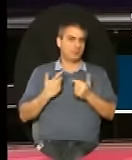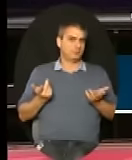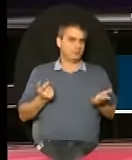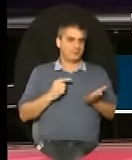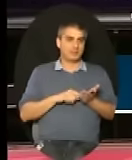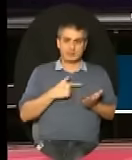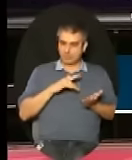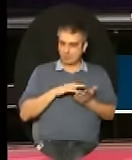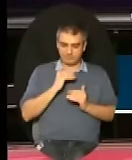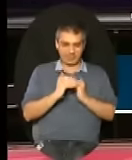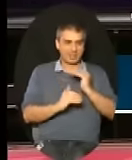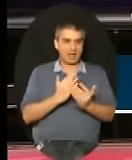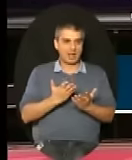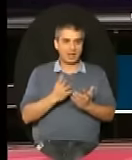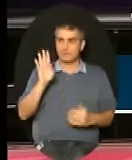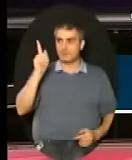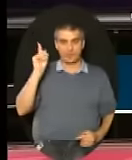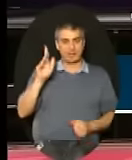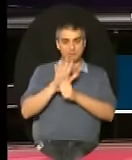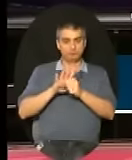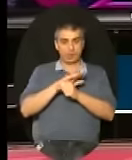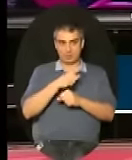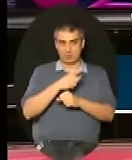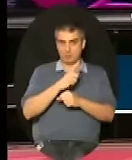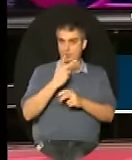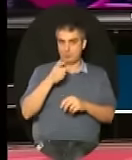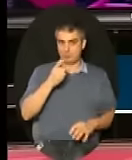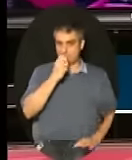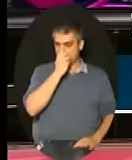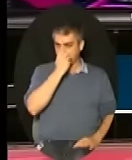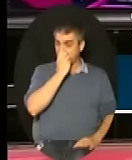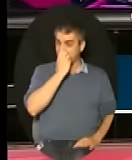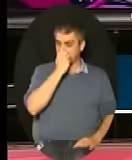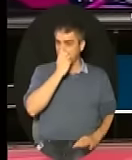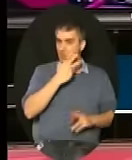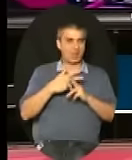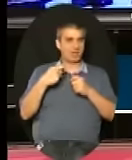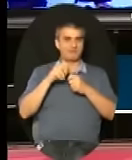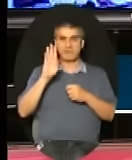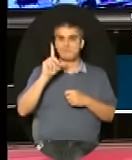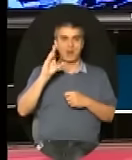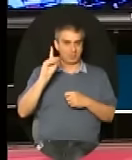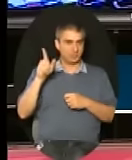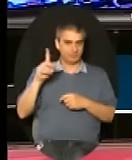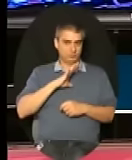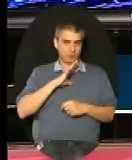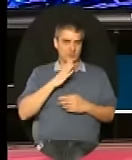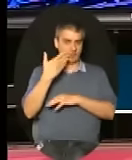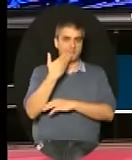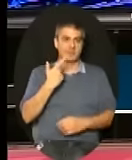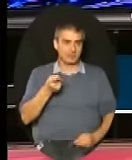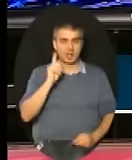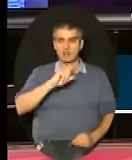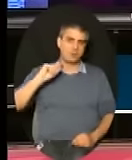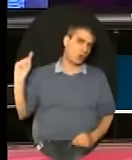ומאחר ואנחנו נמצאים בתהליך שבו נתניהו גם משכנע שלא רק חברי בלד מתוך הרשימה המשותפת הם מסוכנים למדינה,